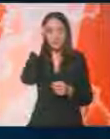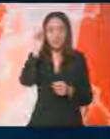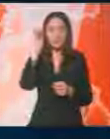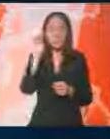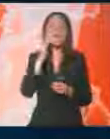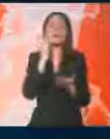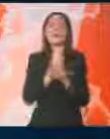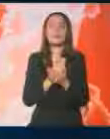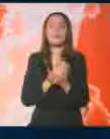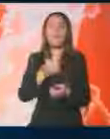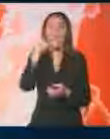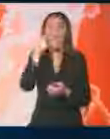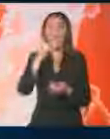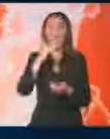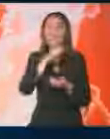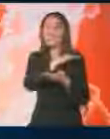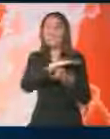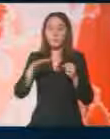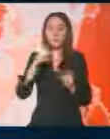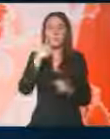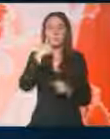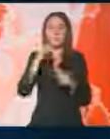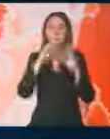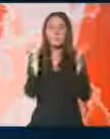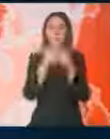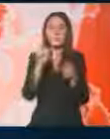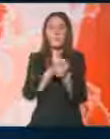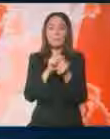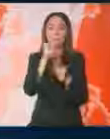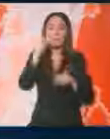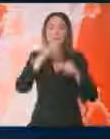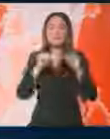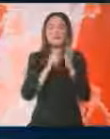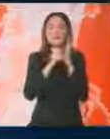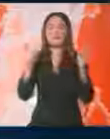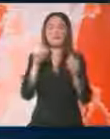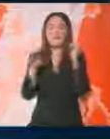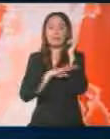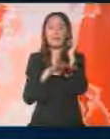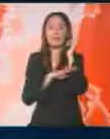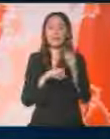porukom tipa: jedna puna dnevna soba papira može da sačuva 17 stabala.